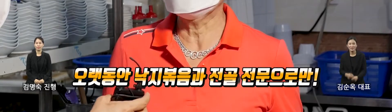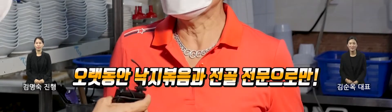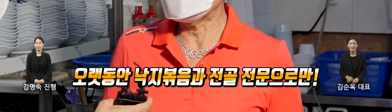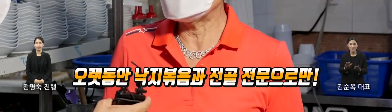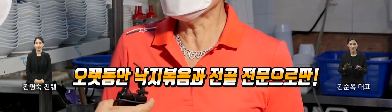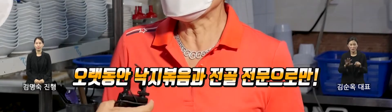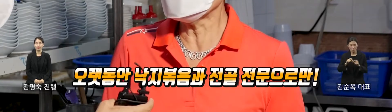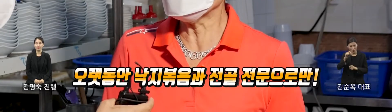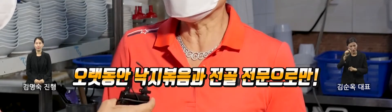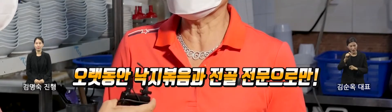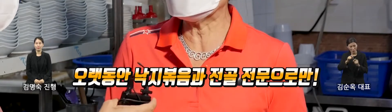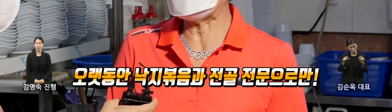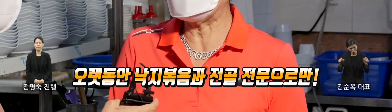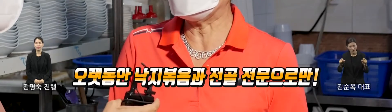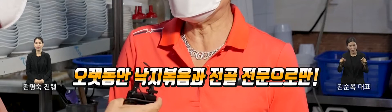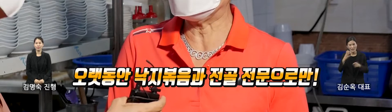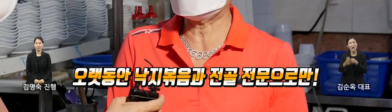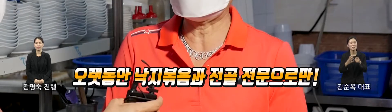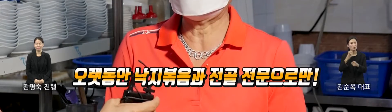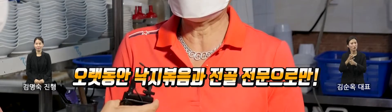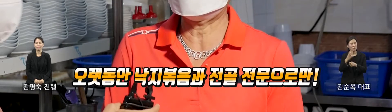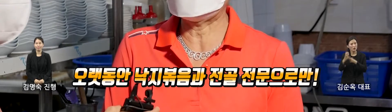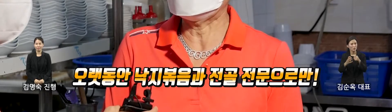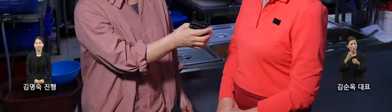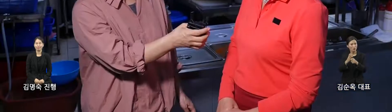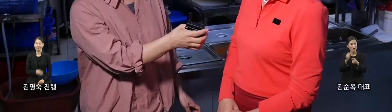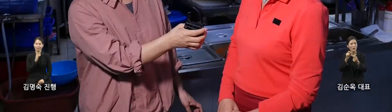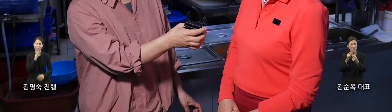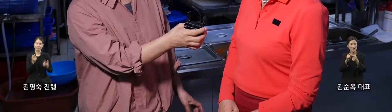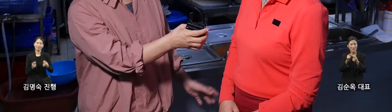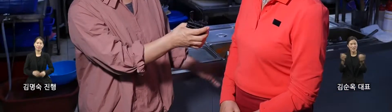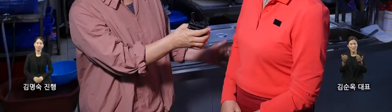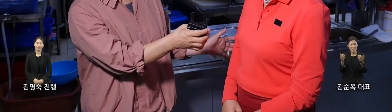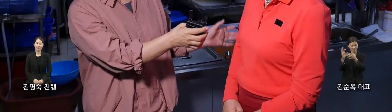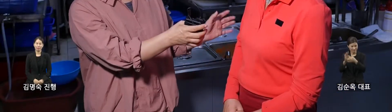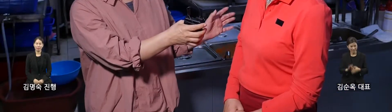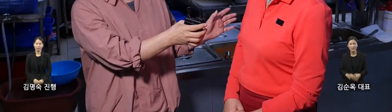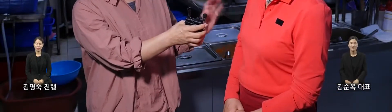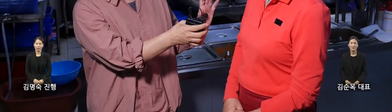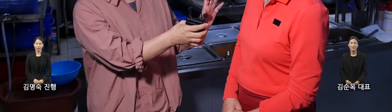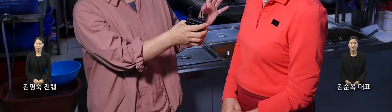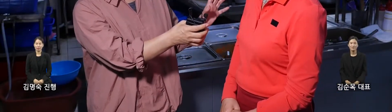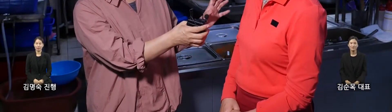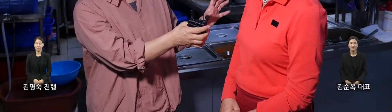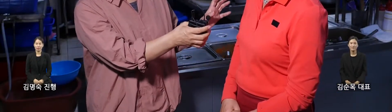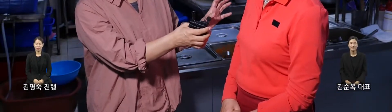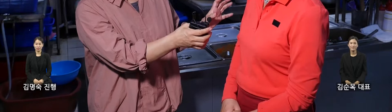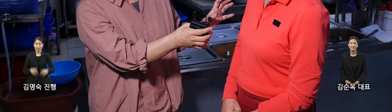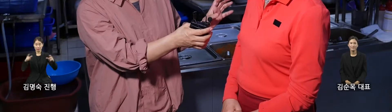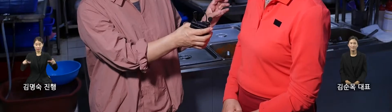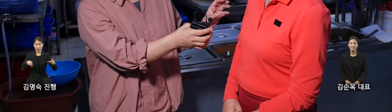오랫동안 40년이 다 돼갑니다. 그러셨구나. 네. 그러니까 어떻게 보면은 그러니까 그